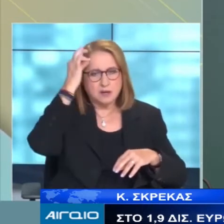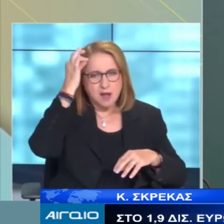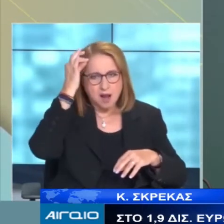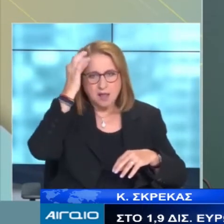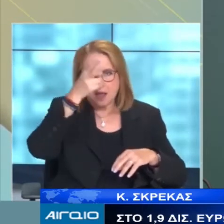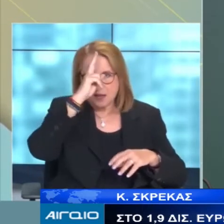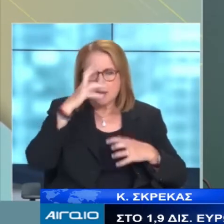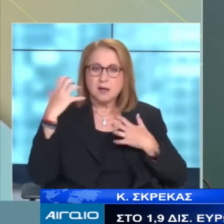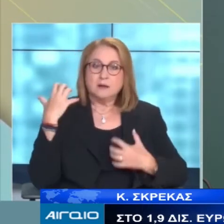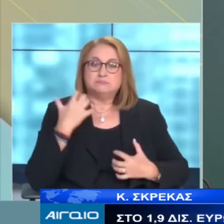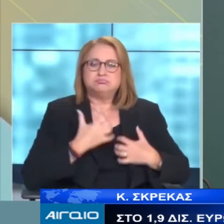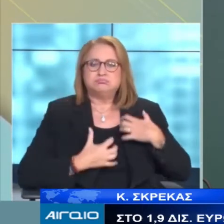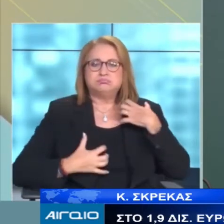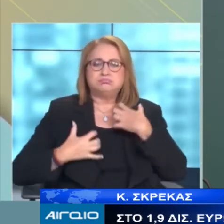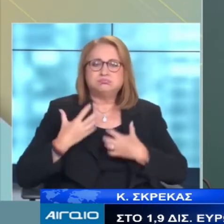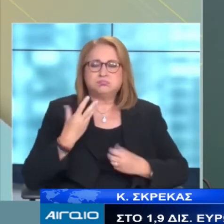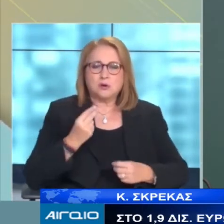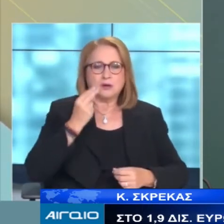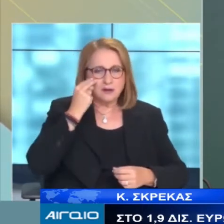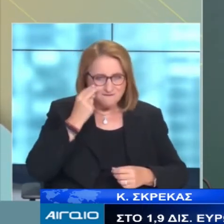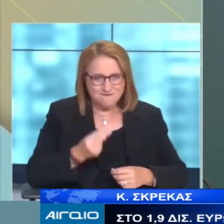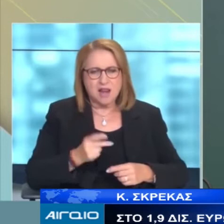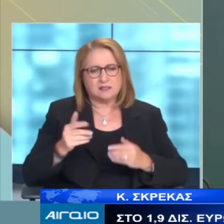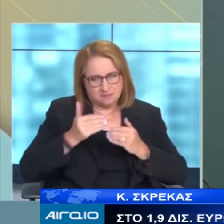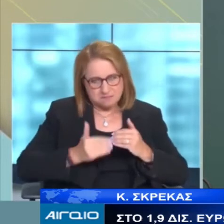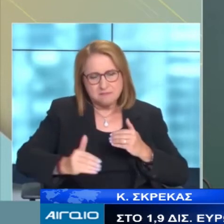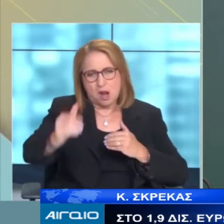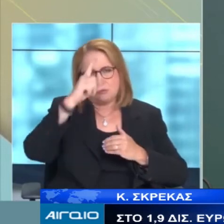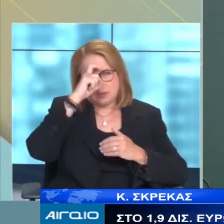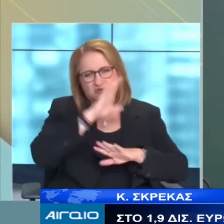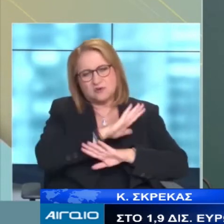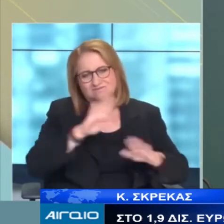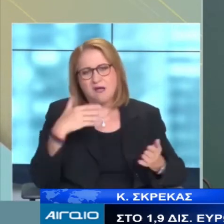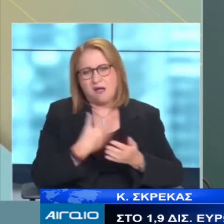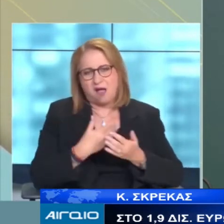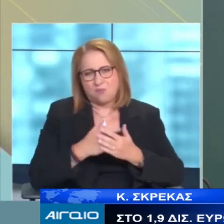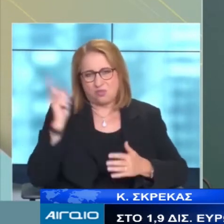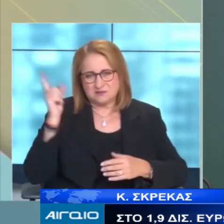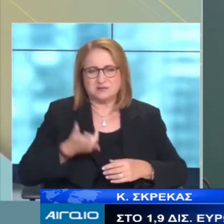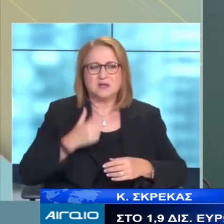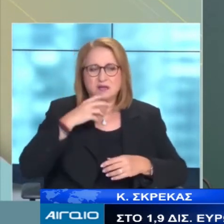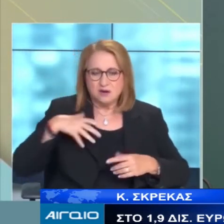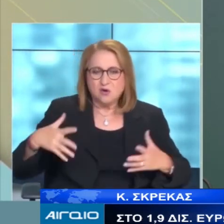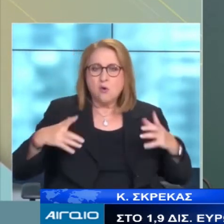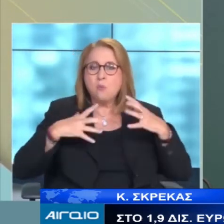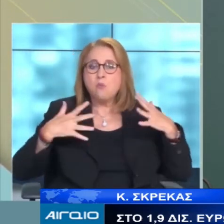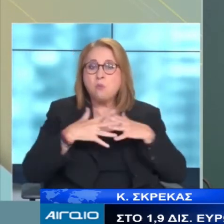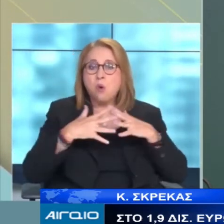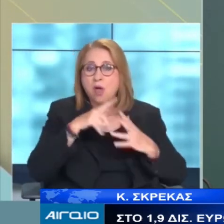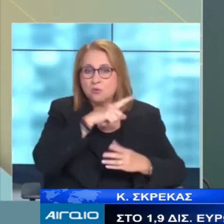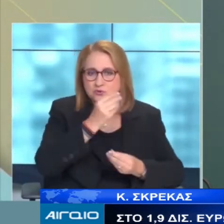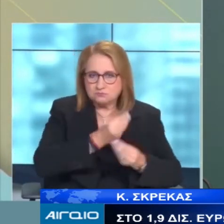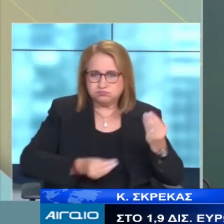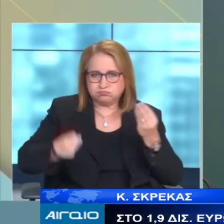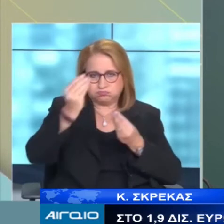αυταπάτες. Ο συνεχιζόμενος πόλεμος επιδεινώνει δραματικά την ενεργειακή κρίση και οι πρόσφατες ανακοινώσεις της